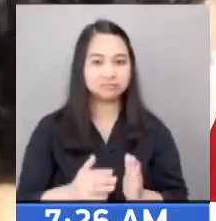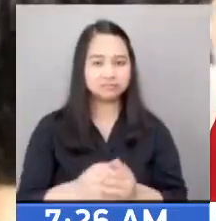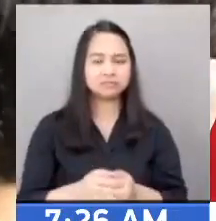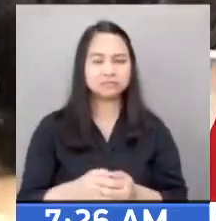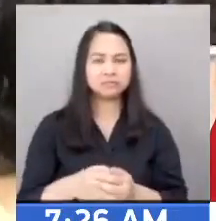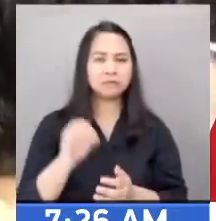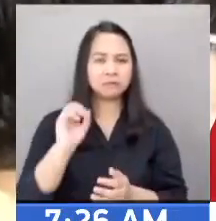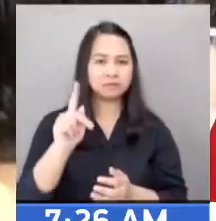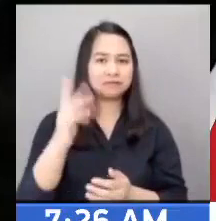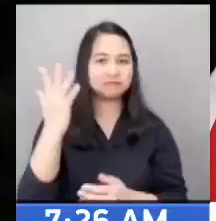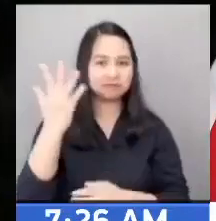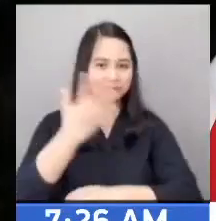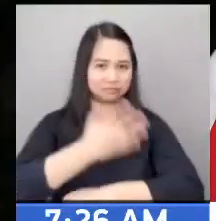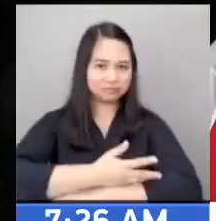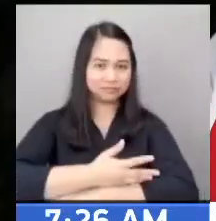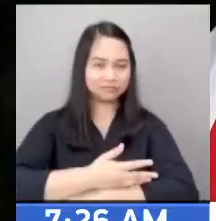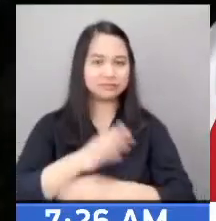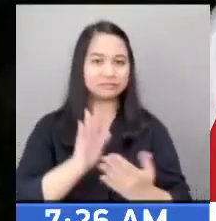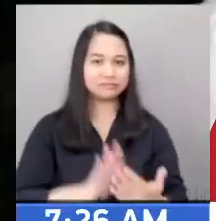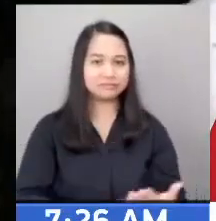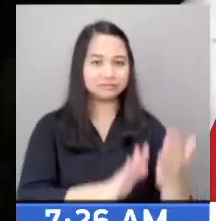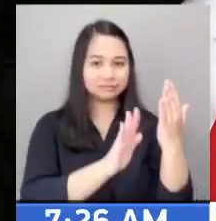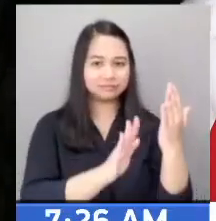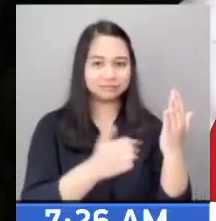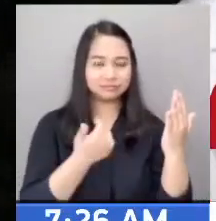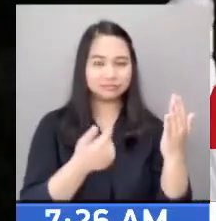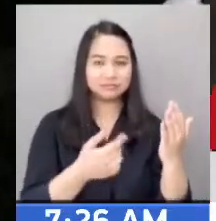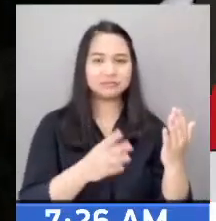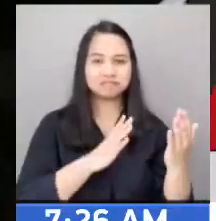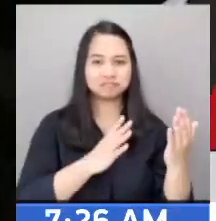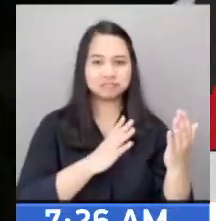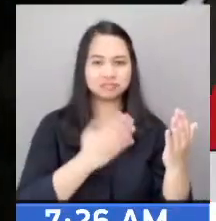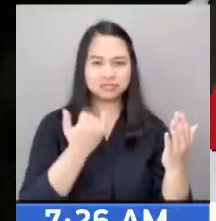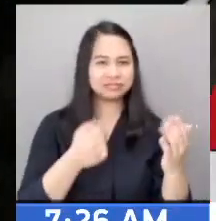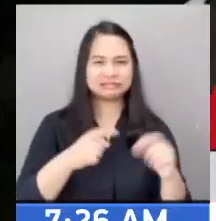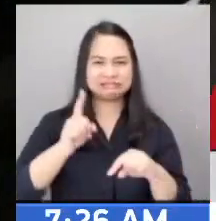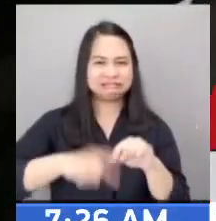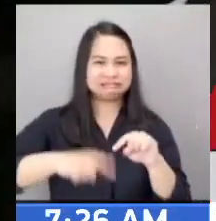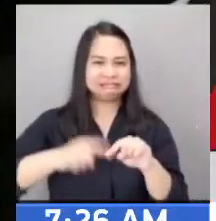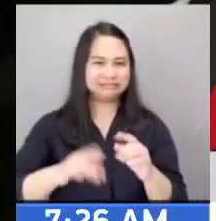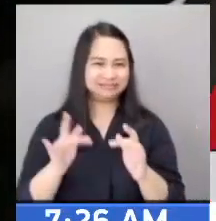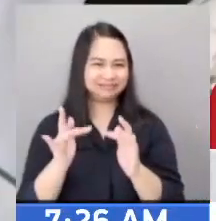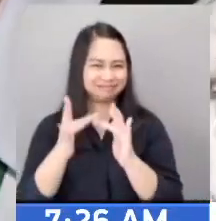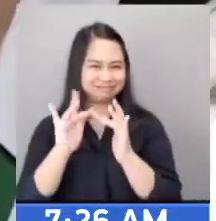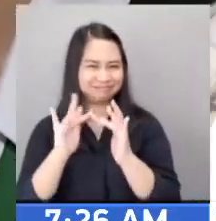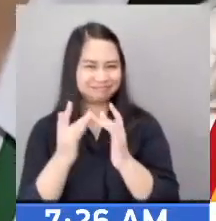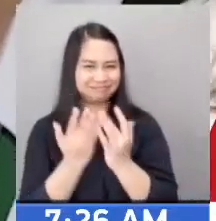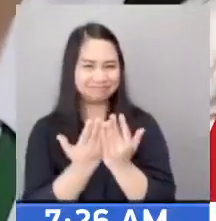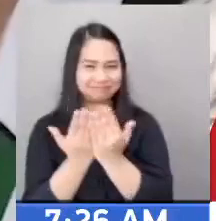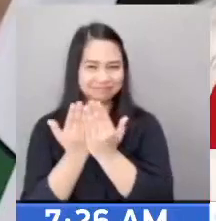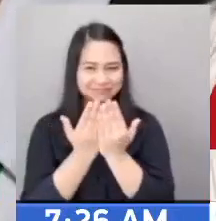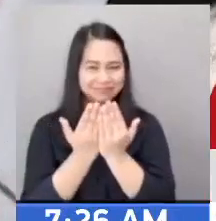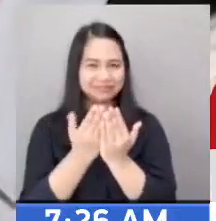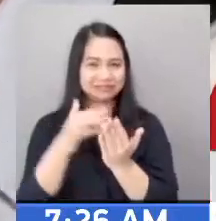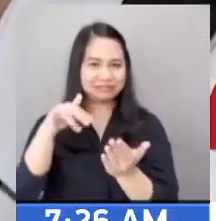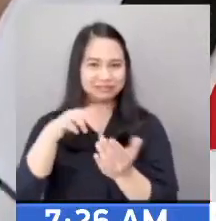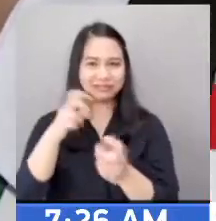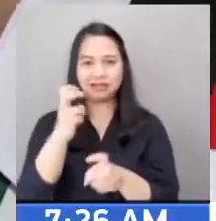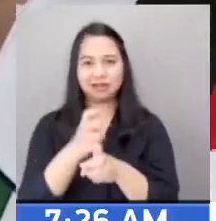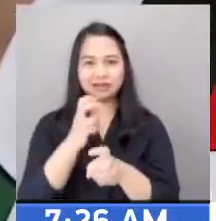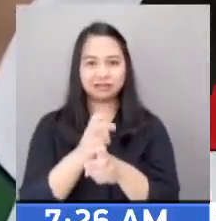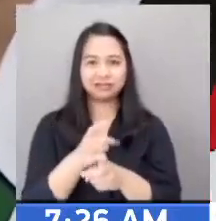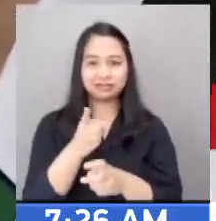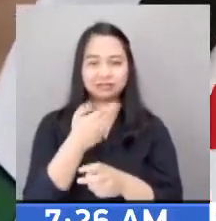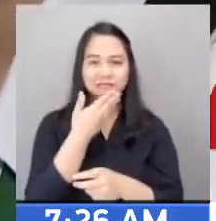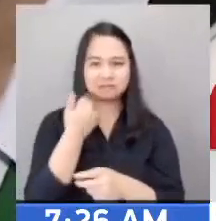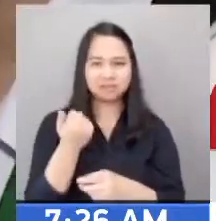na face-to-face classes. Ate yung modular din, di ko kaya. Mas gusto po yung face-to-face na talaga. Mas okay po yung araw-araw,